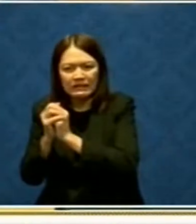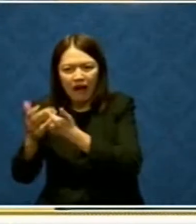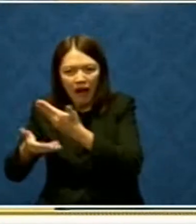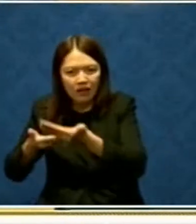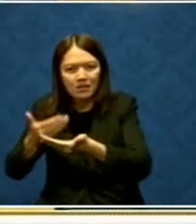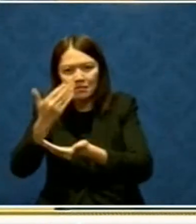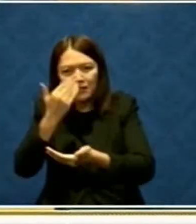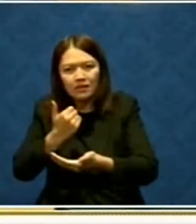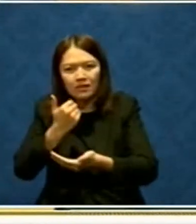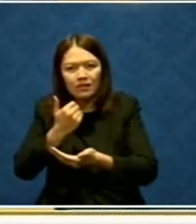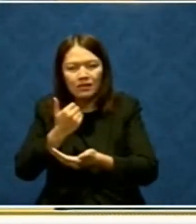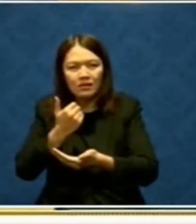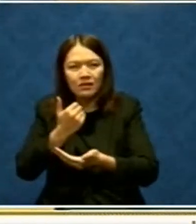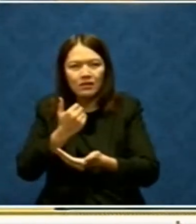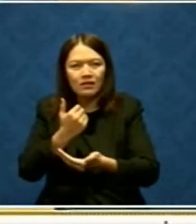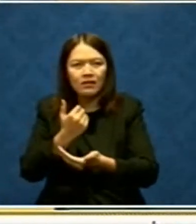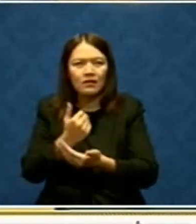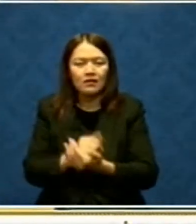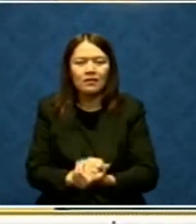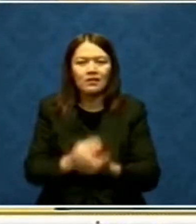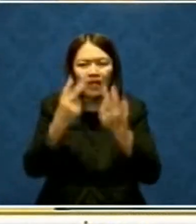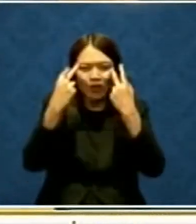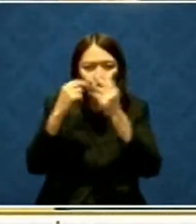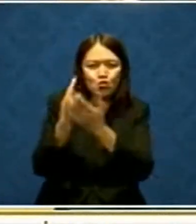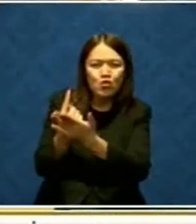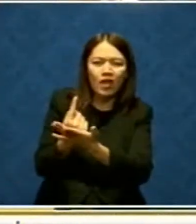ไมท่านนายกไม่ใช่ตัวแทนบริษัทจีนนะครับ